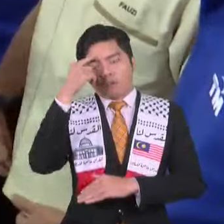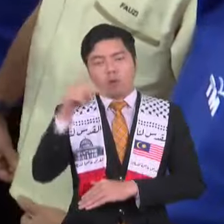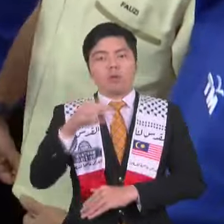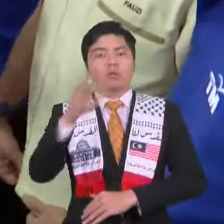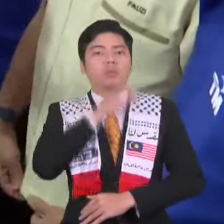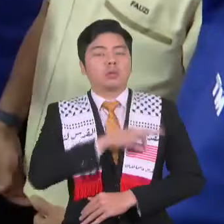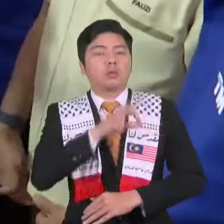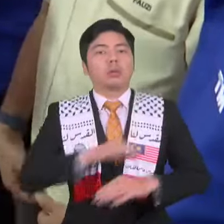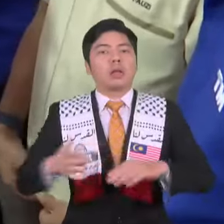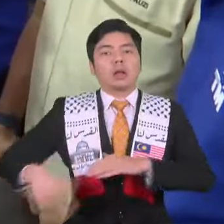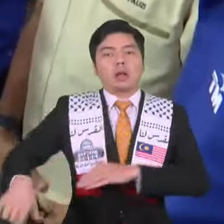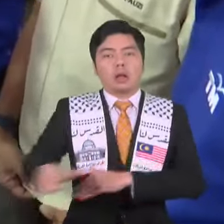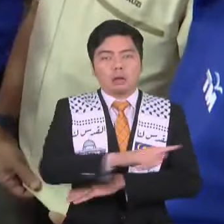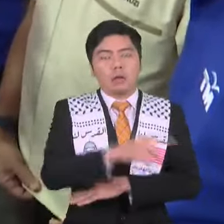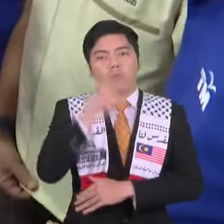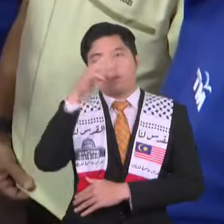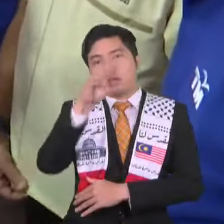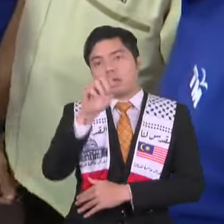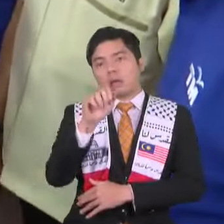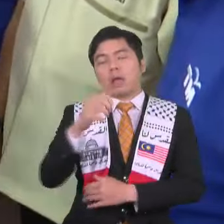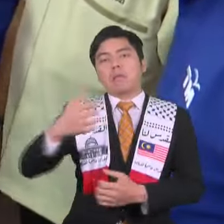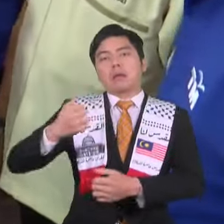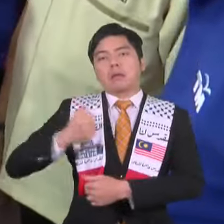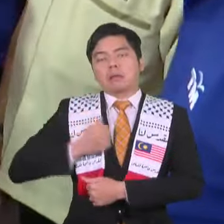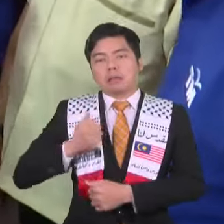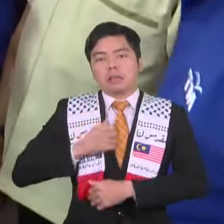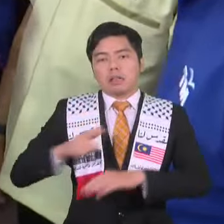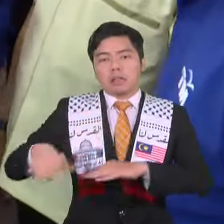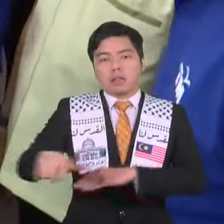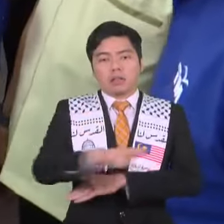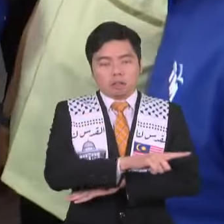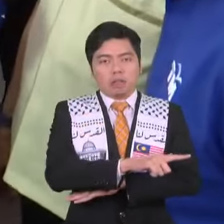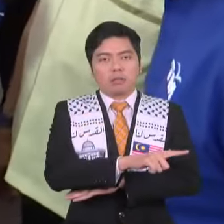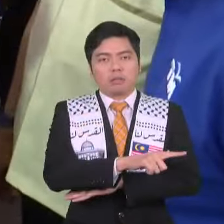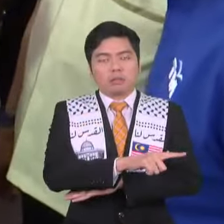dan hasil laut melalui sempadan maritim sekadar 3 batu